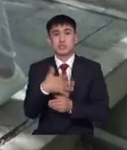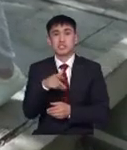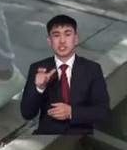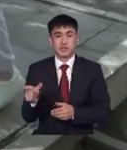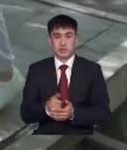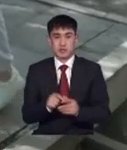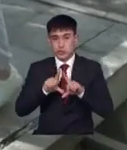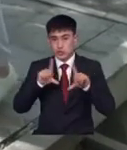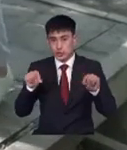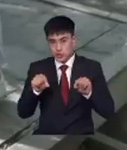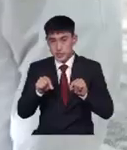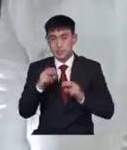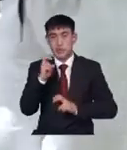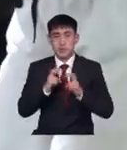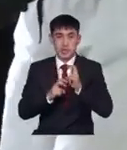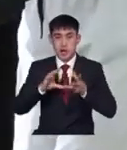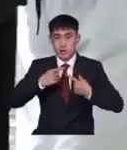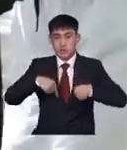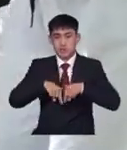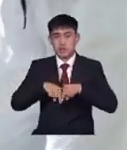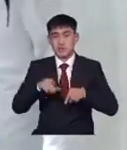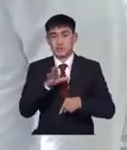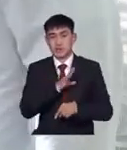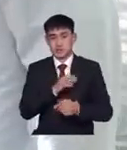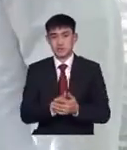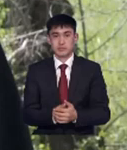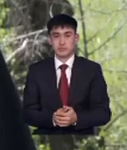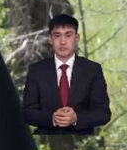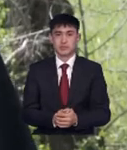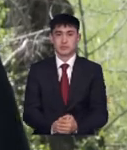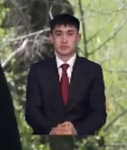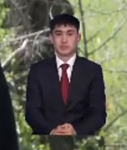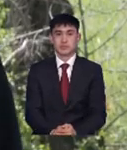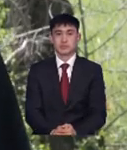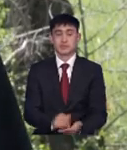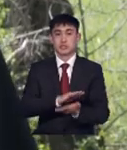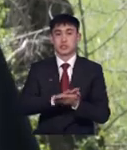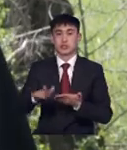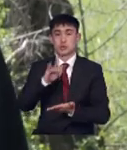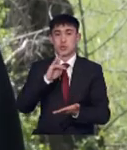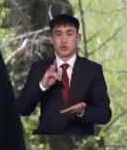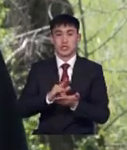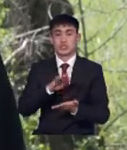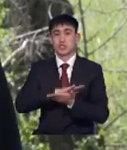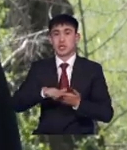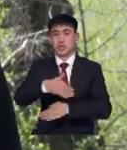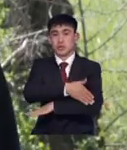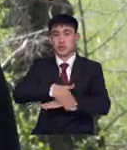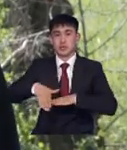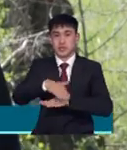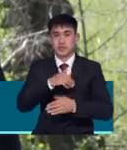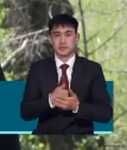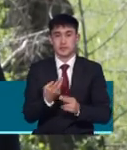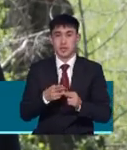1150 учреждений, предприятий и общественных организаций края. Чистый город, чистые улицы.